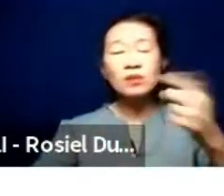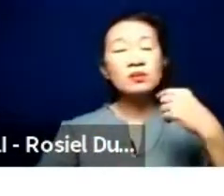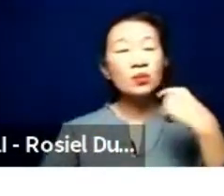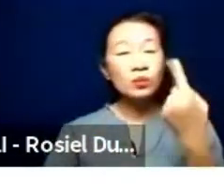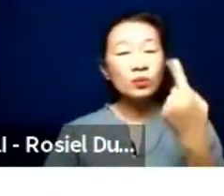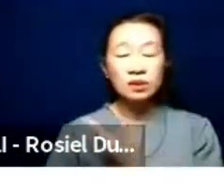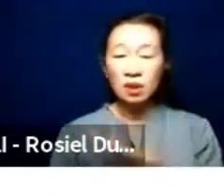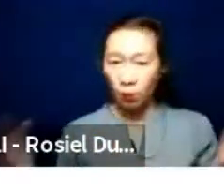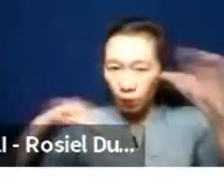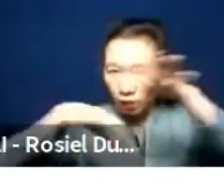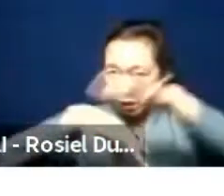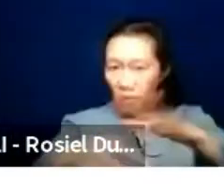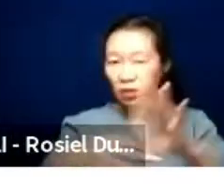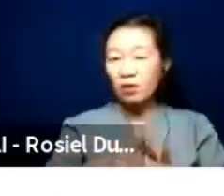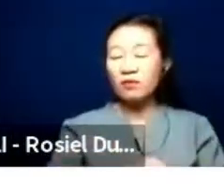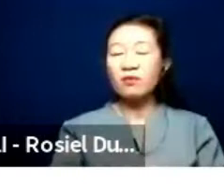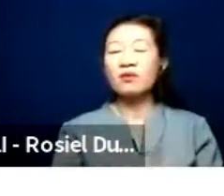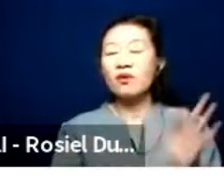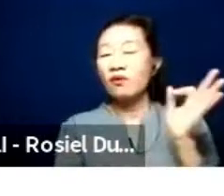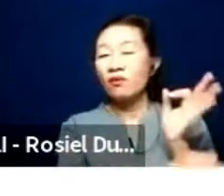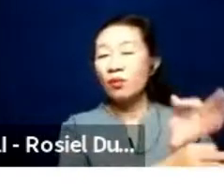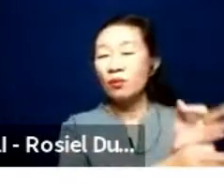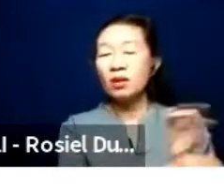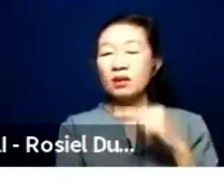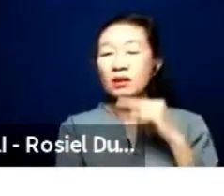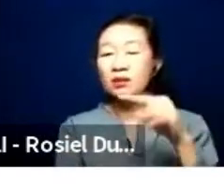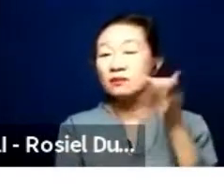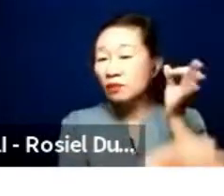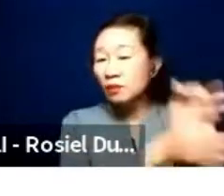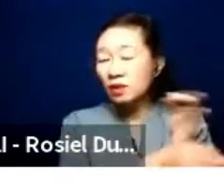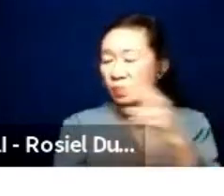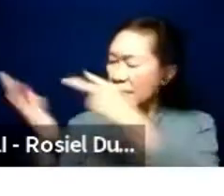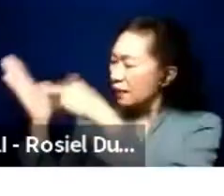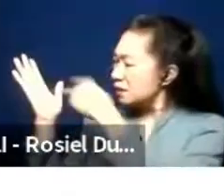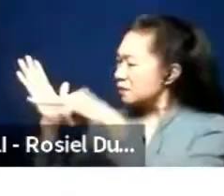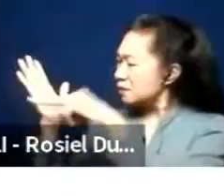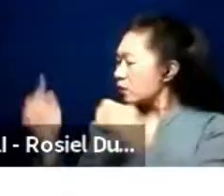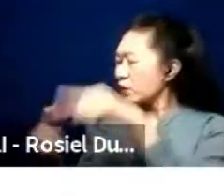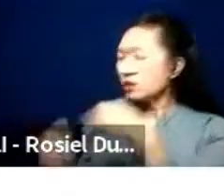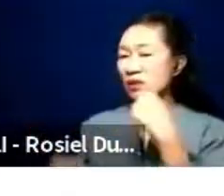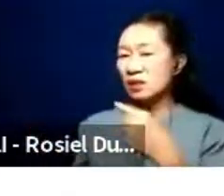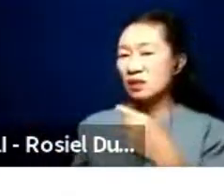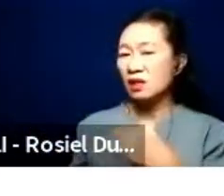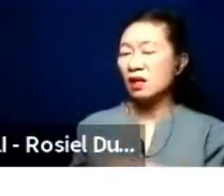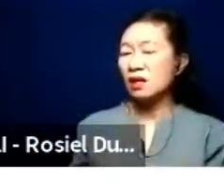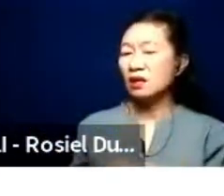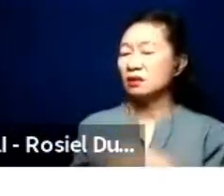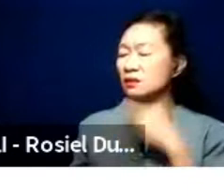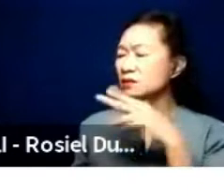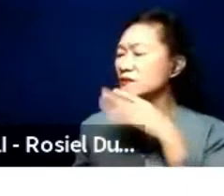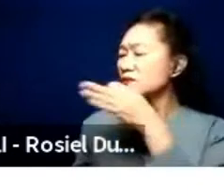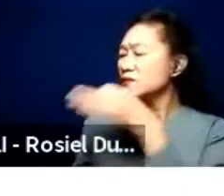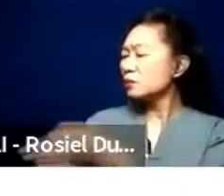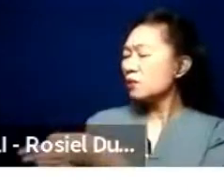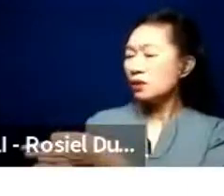nating combination ng formal and informal assessment methods. No, so pag sinabi nating informal assessments,